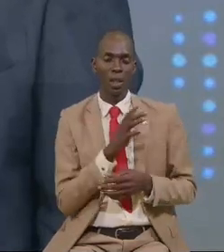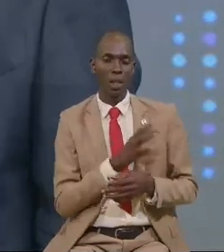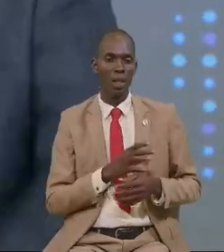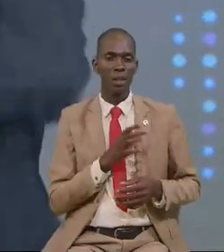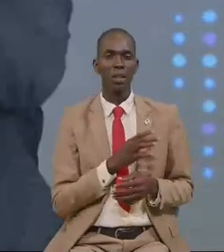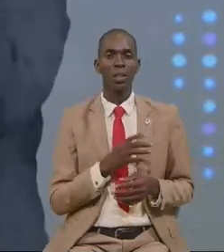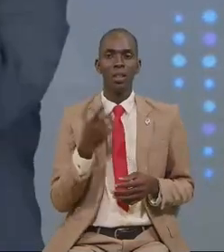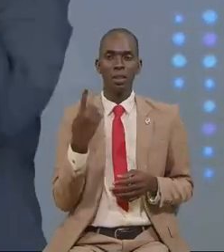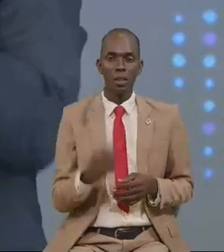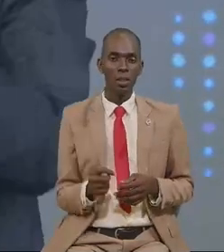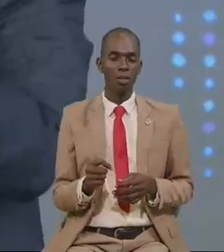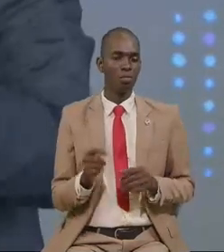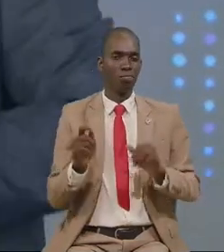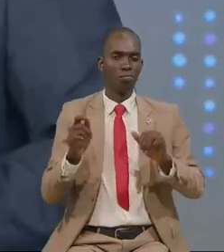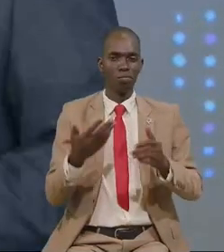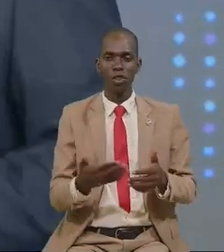l'attribut de Dieu.